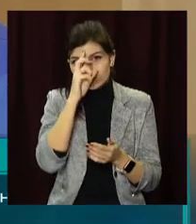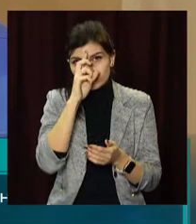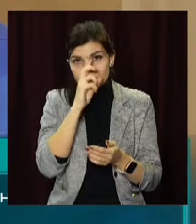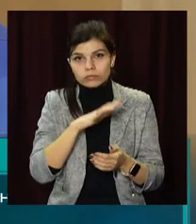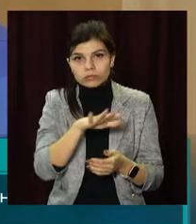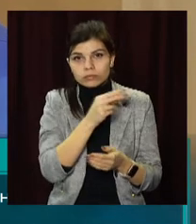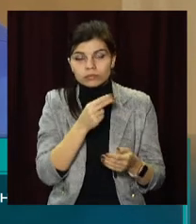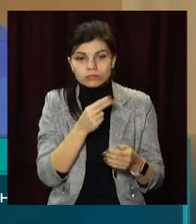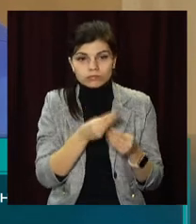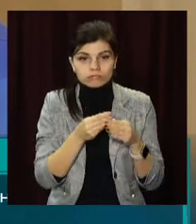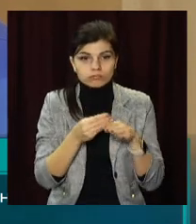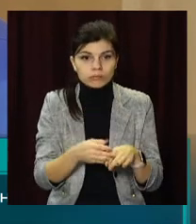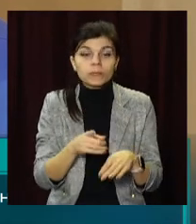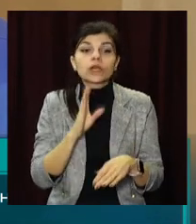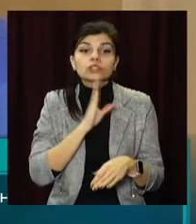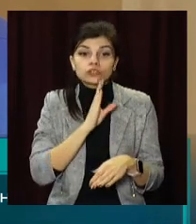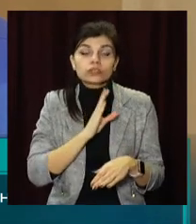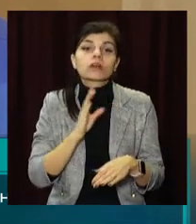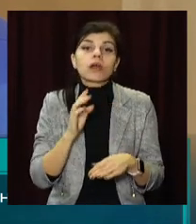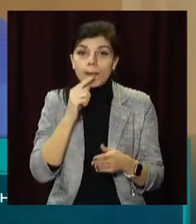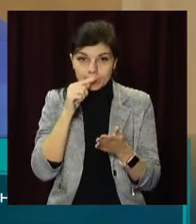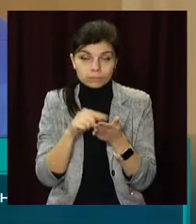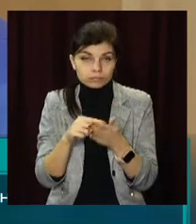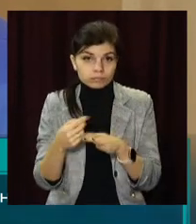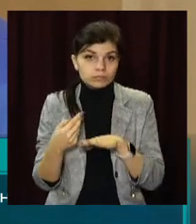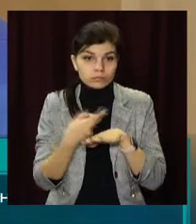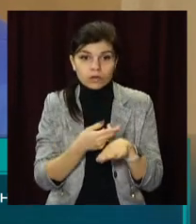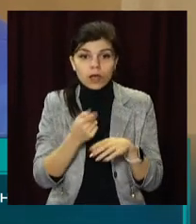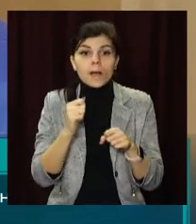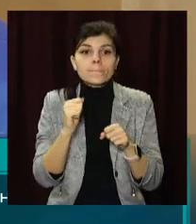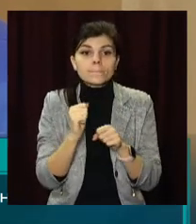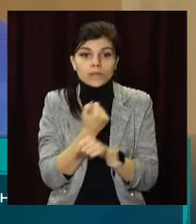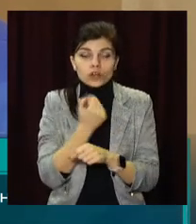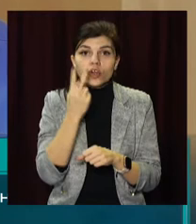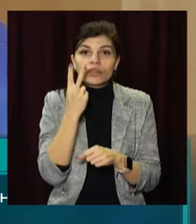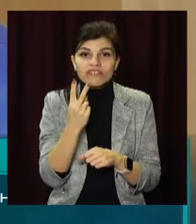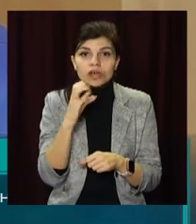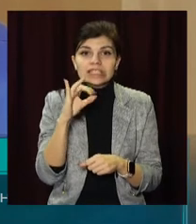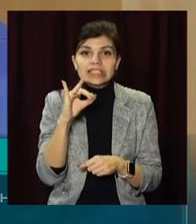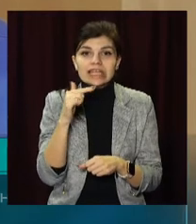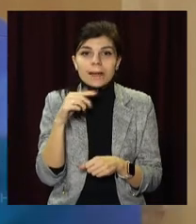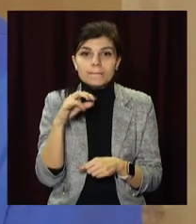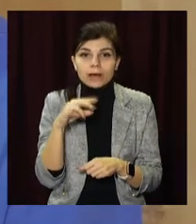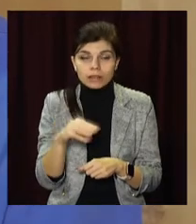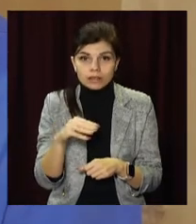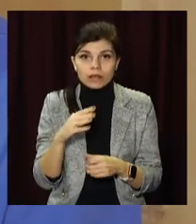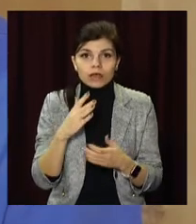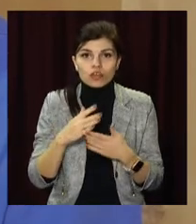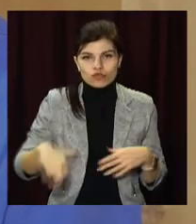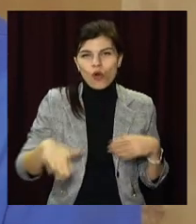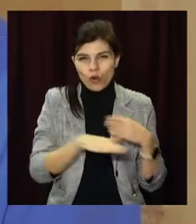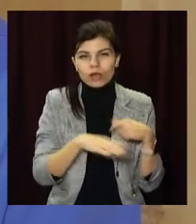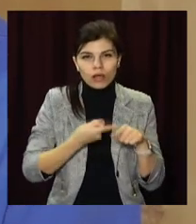удовлетворительному стані. С переломами двух сегментов левой верхней конечности, перелом локтевого отростка